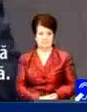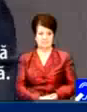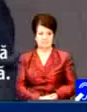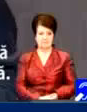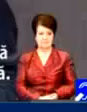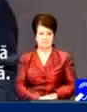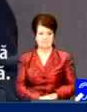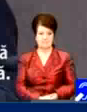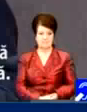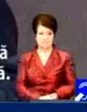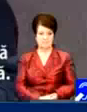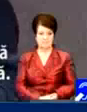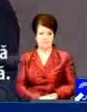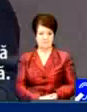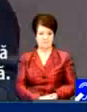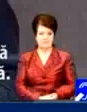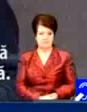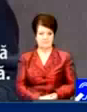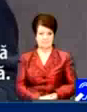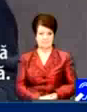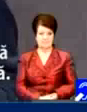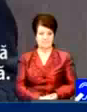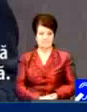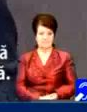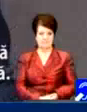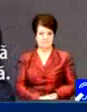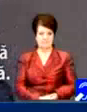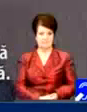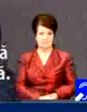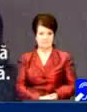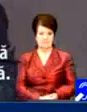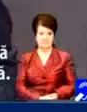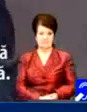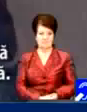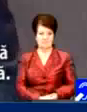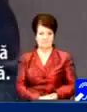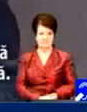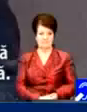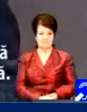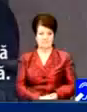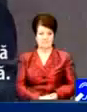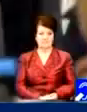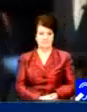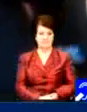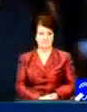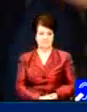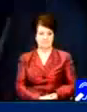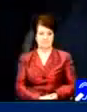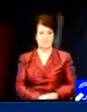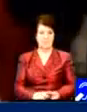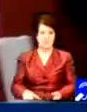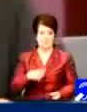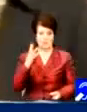Тотальна мобілізація всіх, хто бореться за Україну, відкинувши всі politicii zabarvă. Fostul